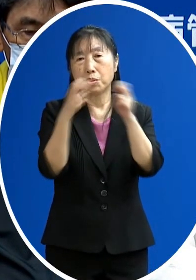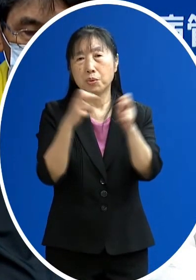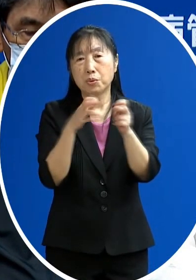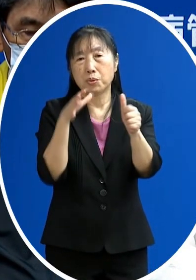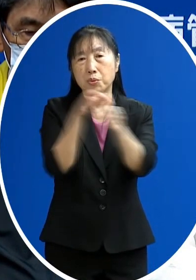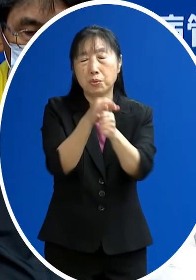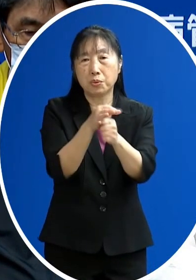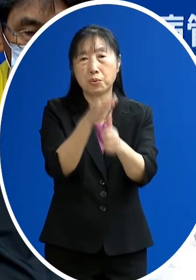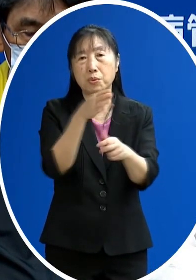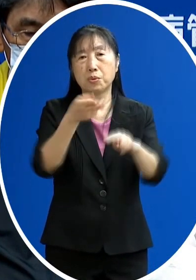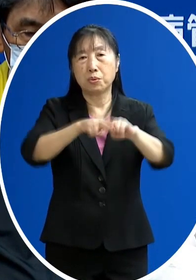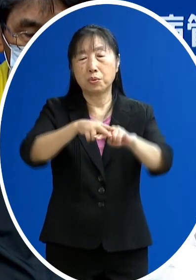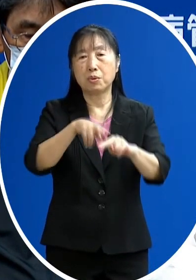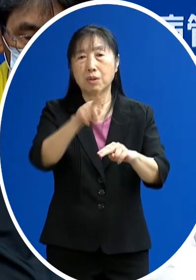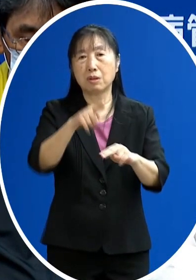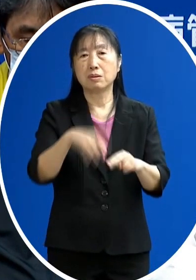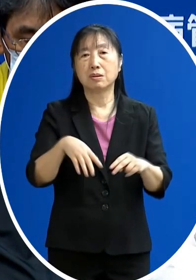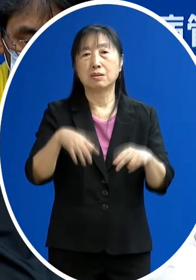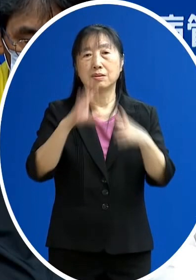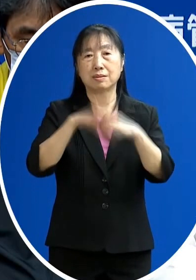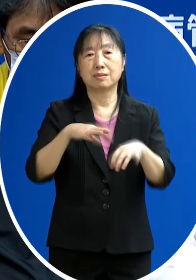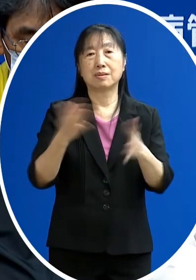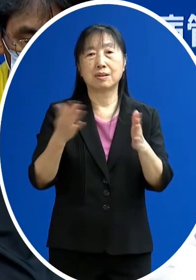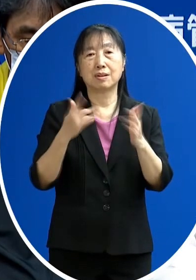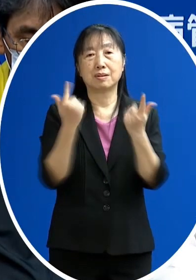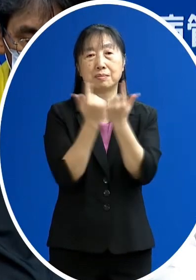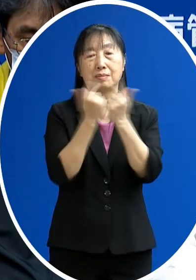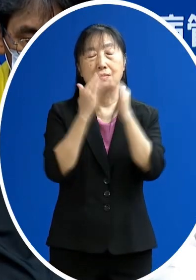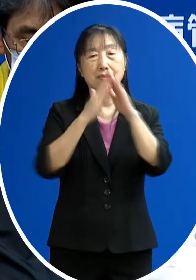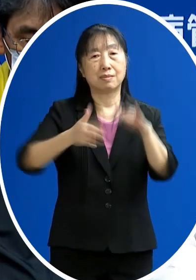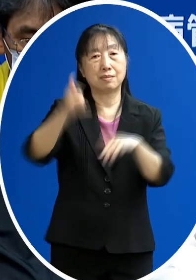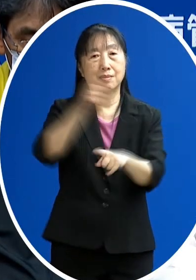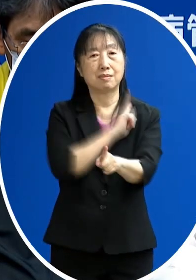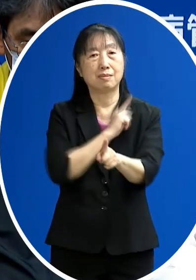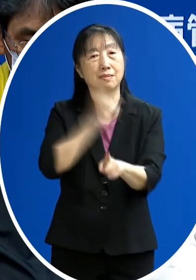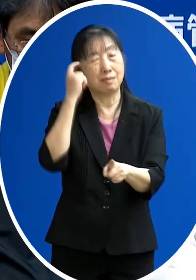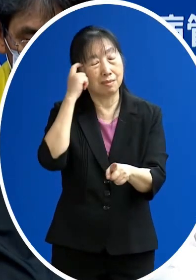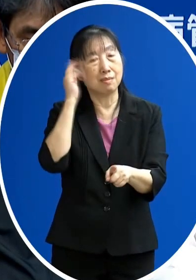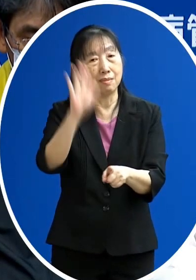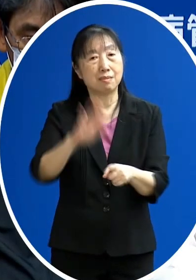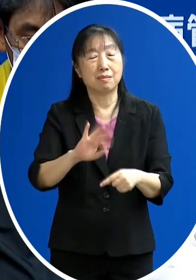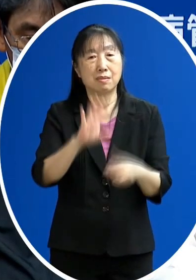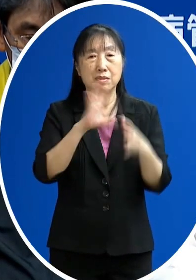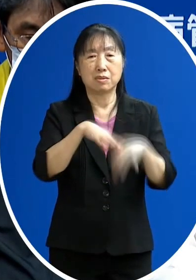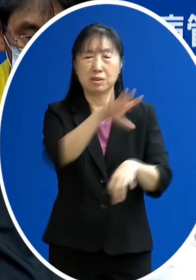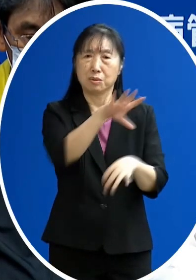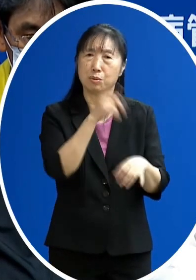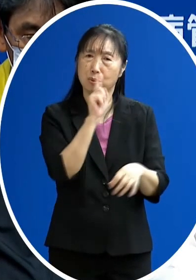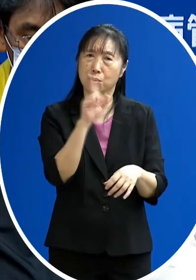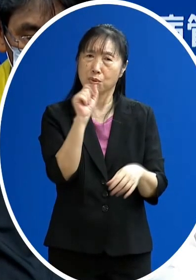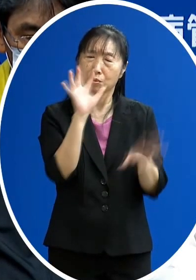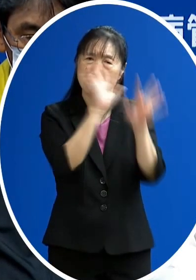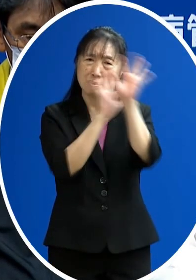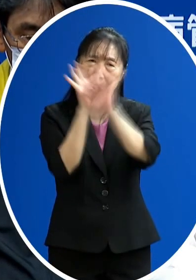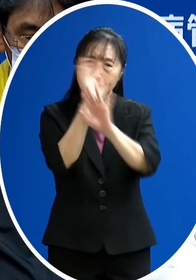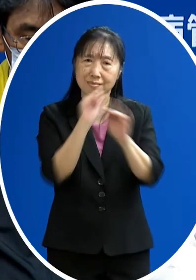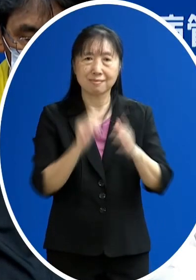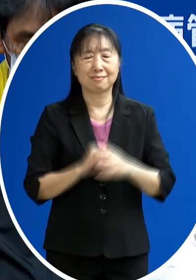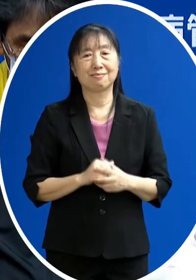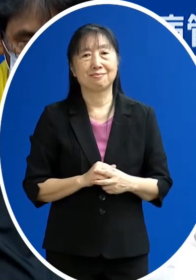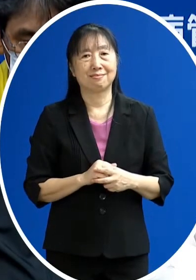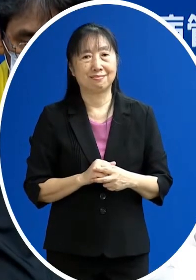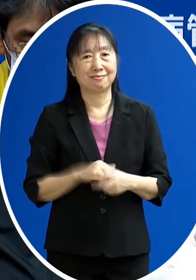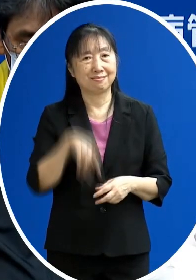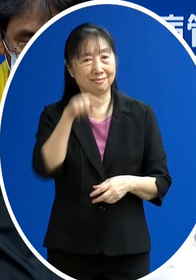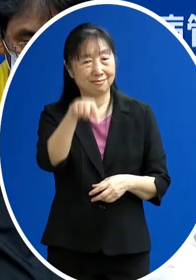了哈，不这几天他在议会或者在其他单位。讲的有一点模糊，那我想这个题目算是应